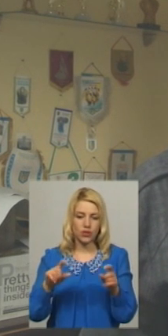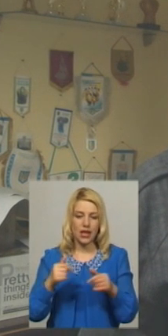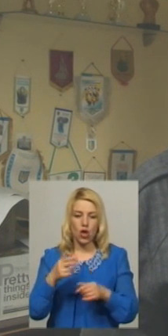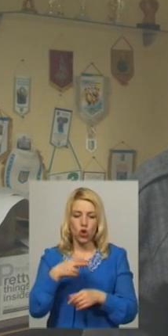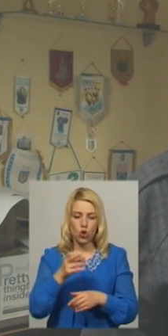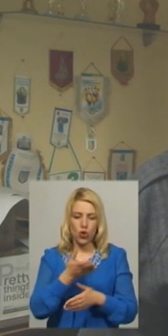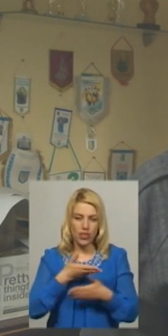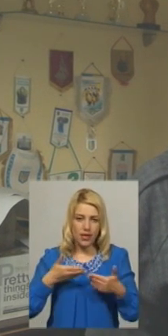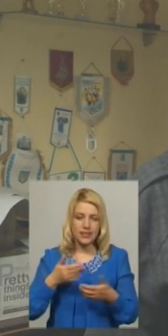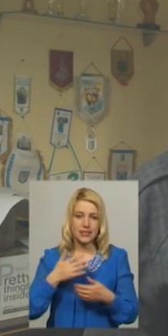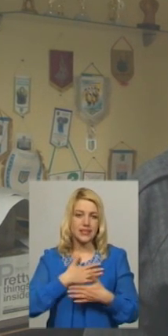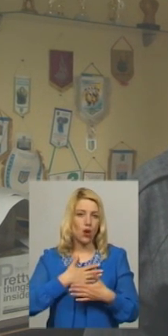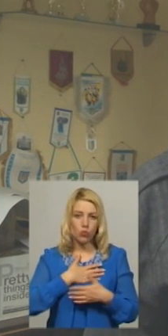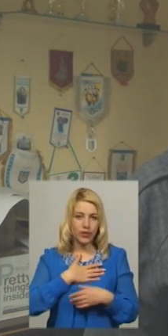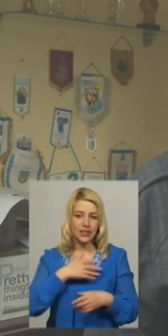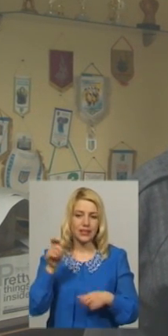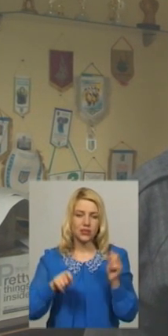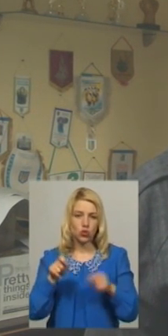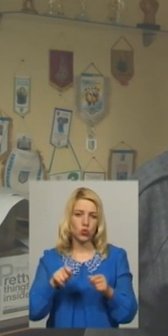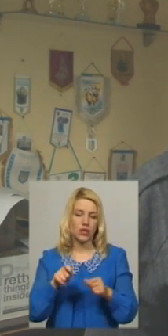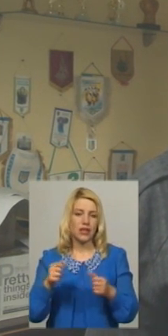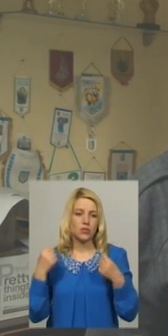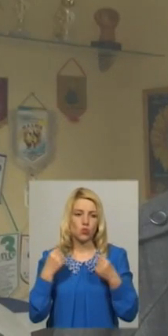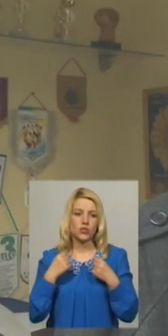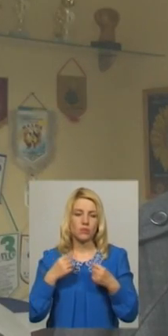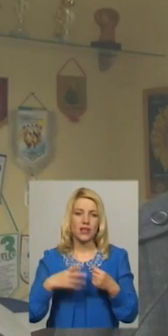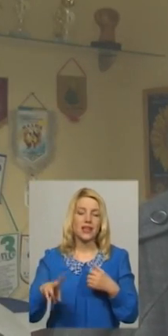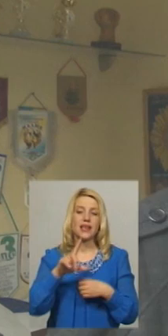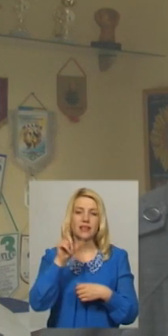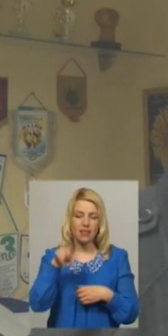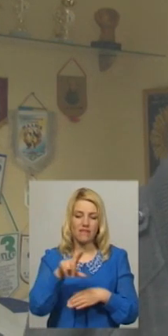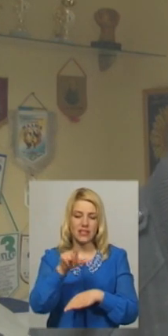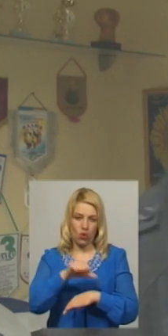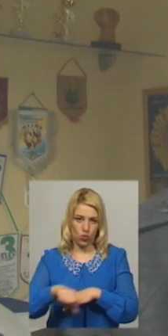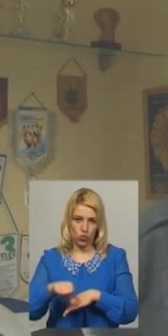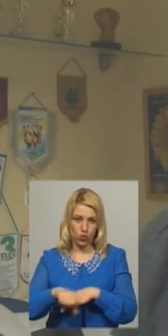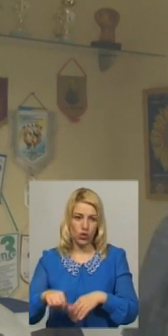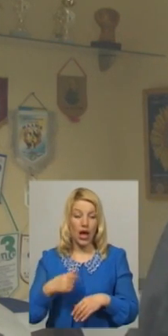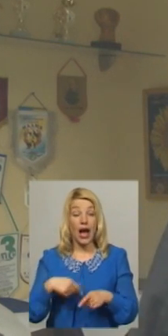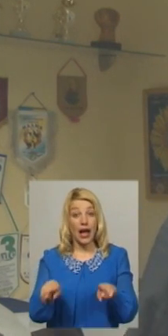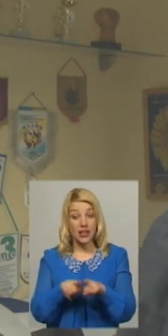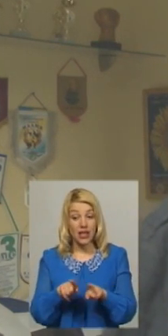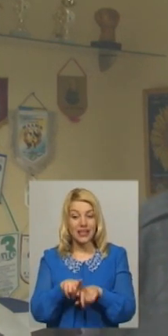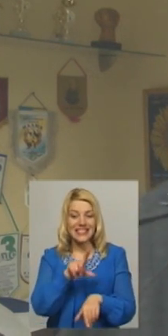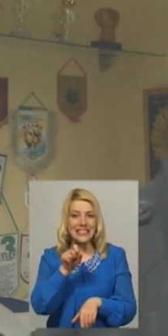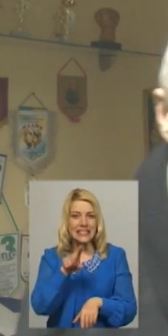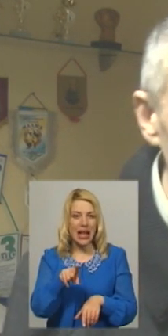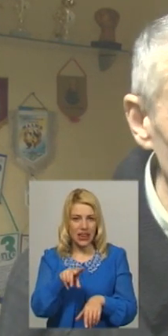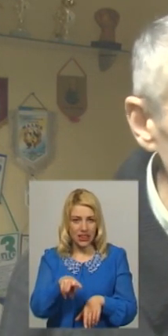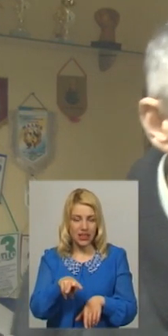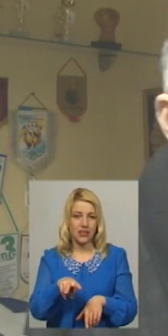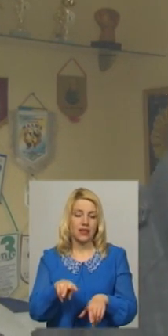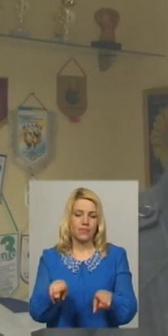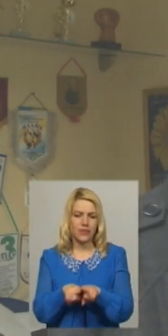з різних міст, навіть з-за кордону. А от такого зала, будемо говорити, потужного і який